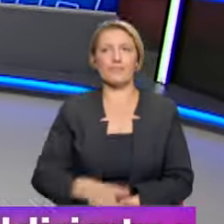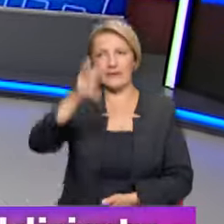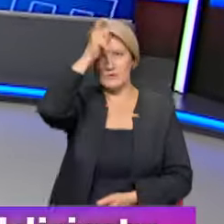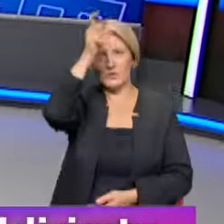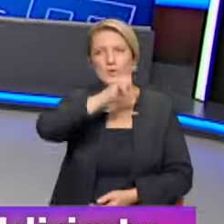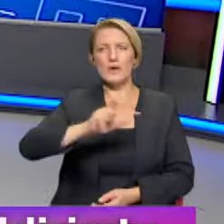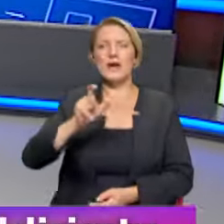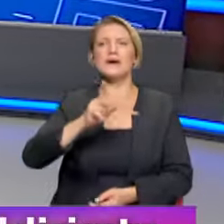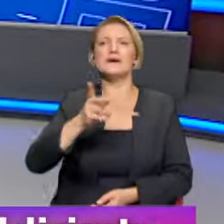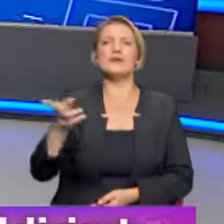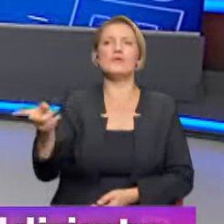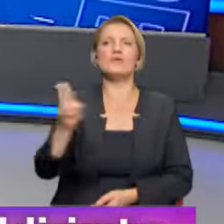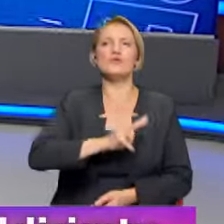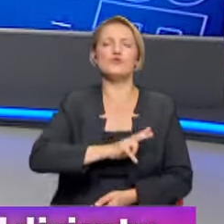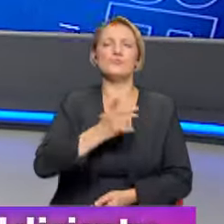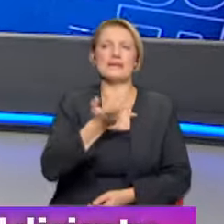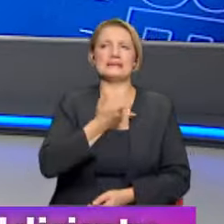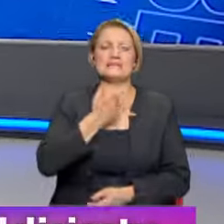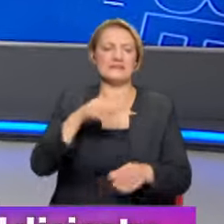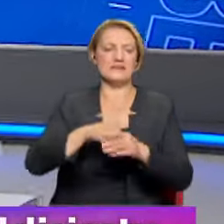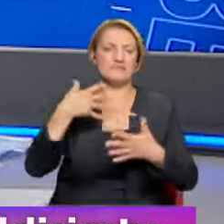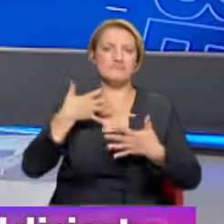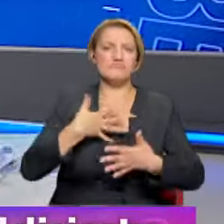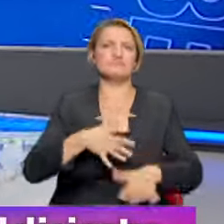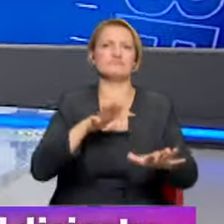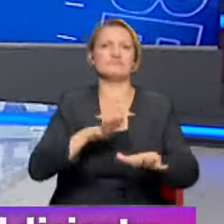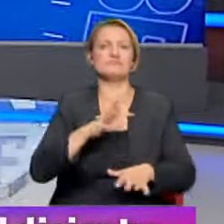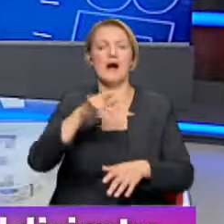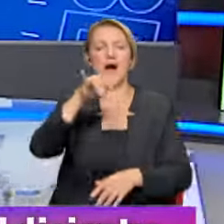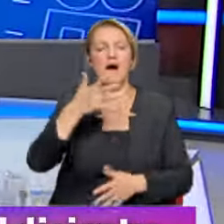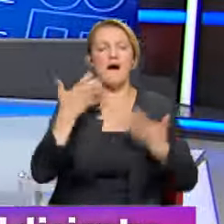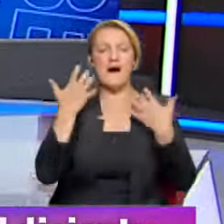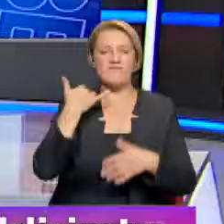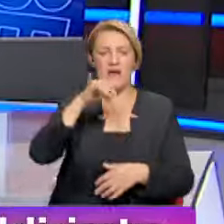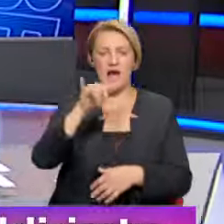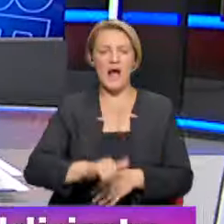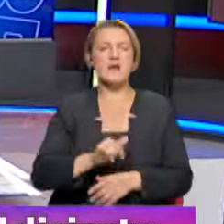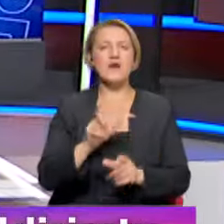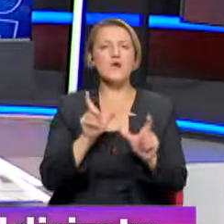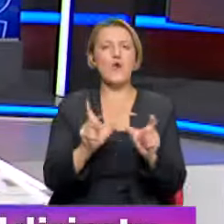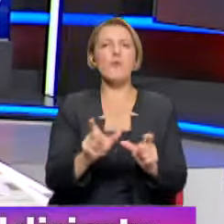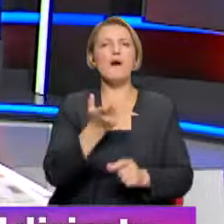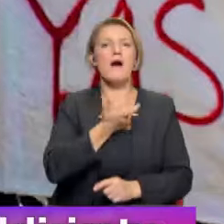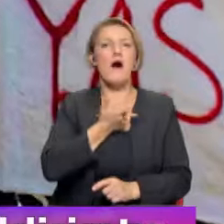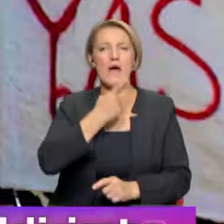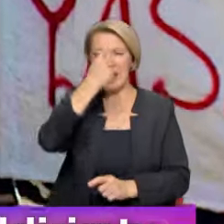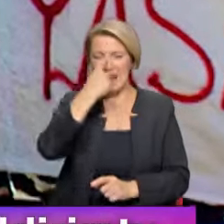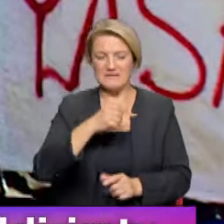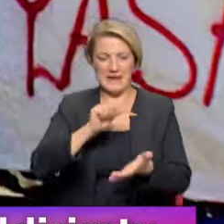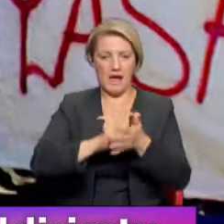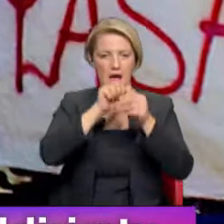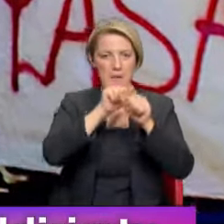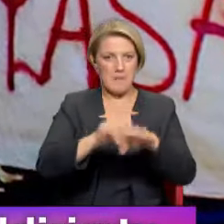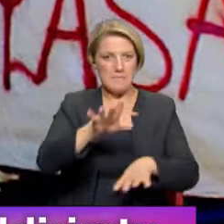Türkiye katliam yasası için ayakta. Hayvan Hakları Koruma Kanunu'nun resmi gazetede yayımlanarak yürürlüğe